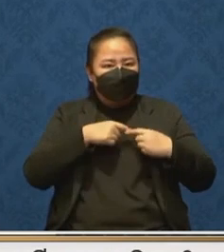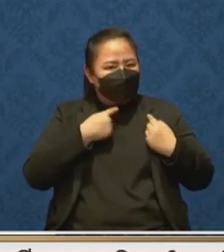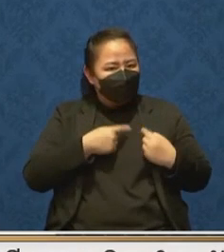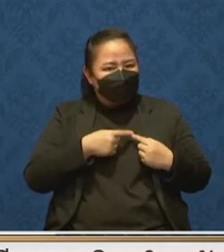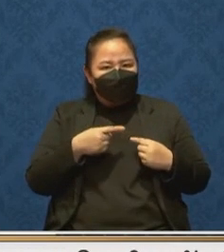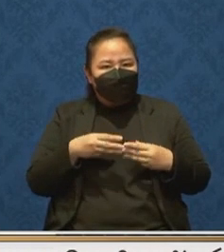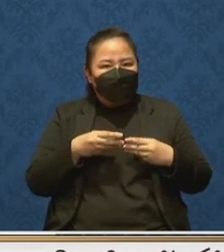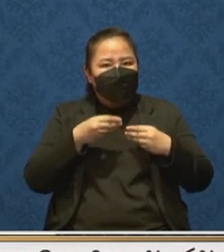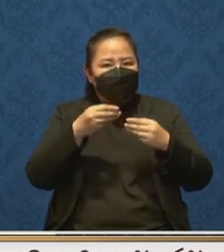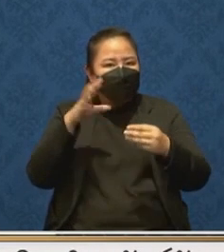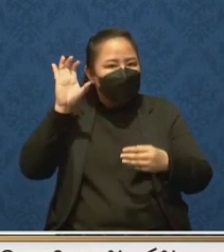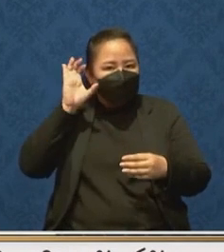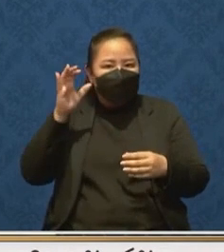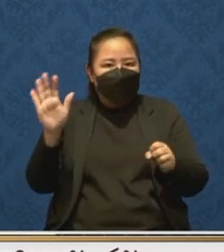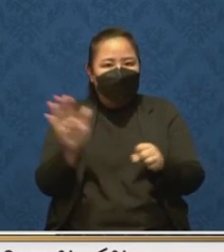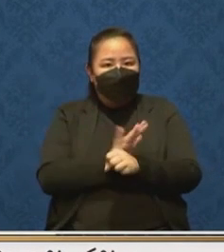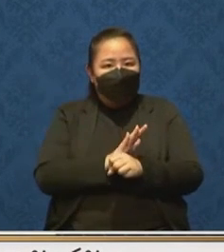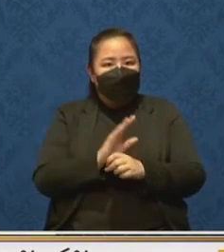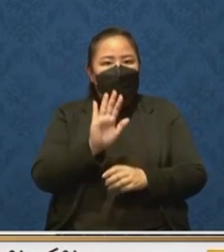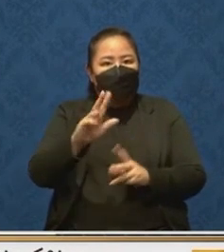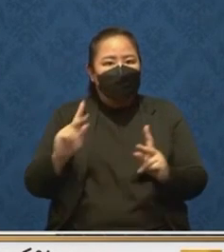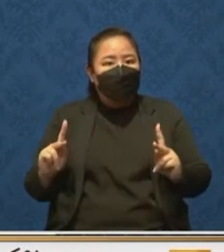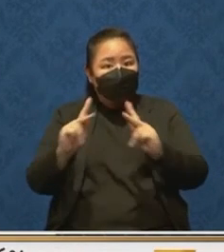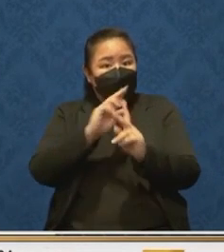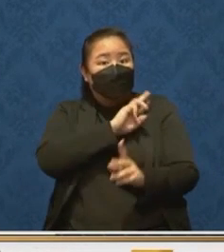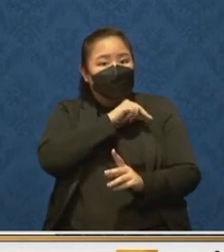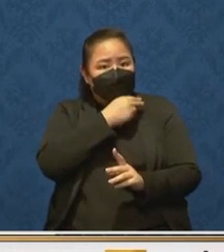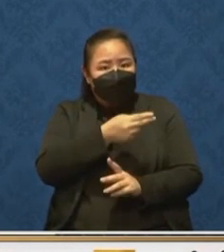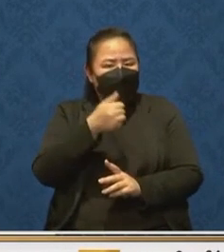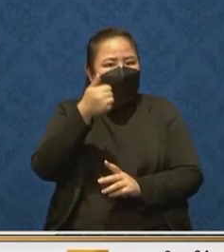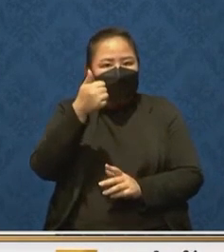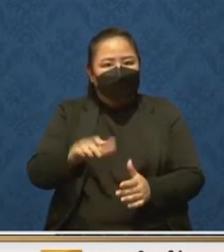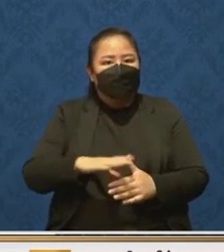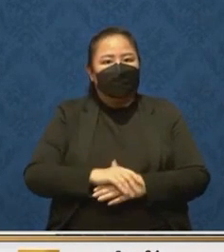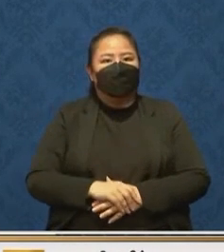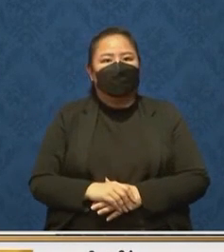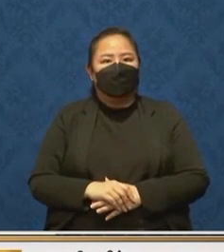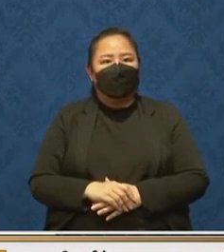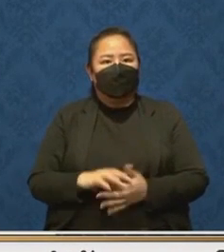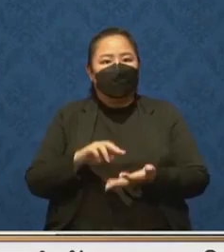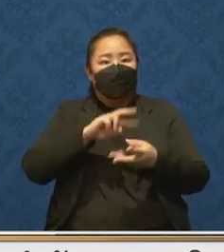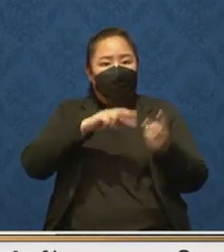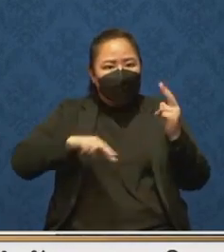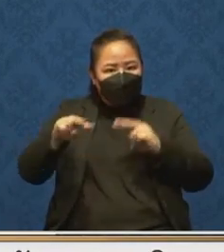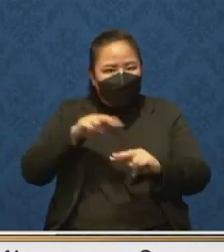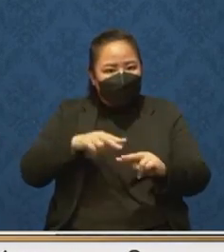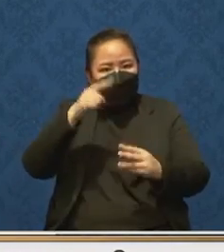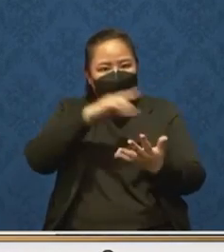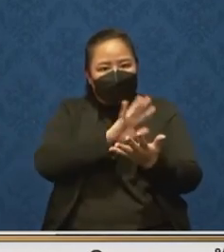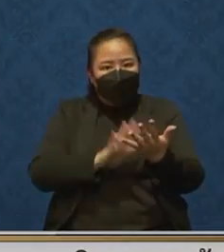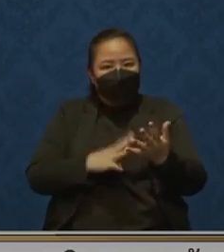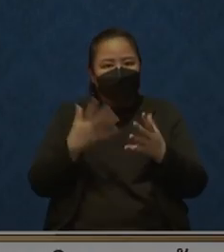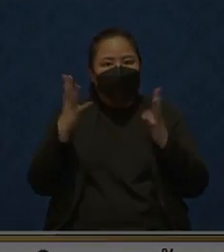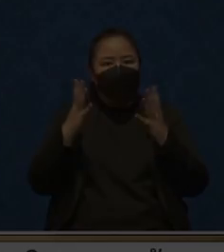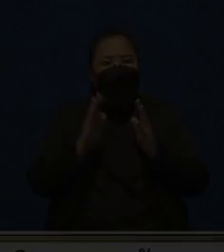ามไว้วังใจกับรัฐมลตรีว่าการกระทวงสาสุขในอัอุทินทานเวลาคุณให้บริหารประเทศอีกต่อไป ขอบคณครับ